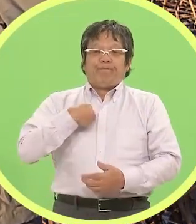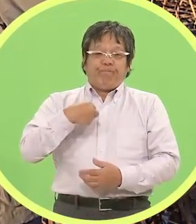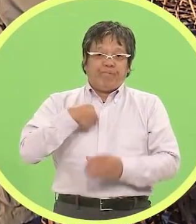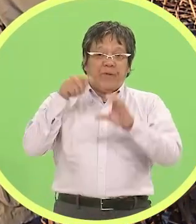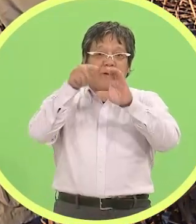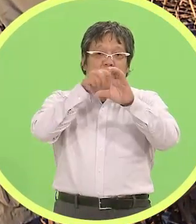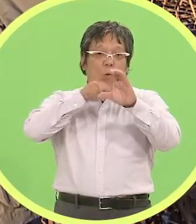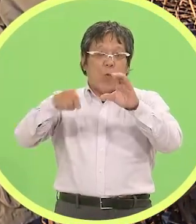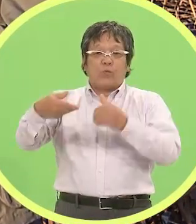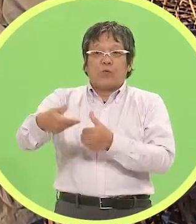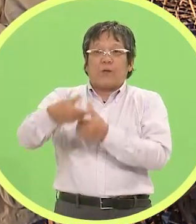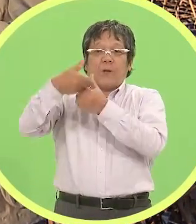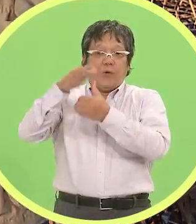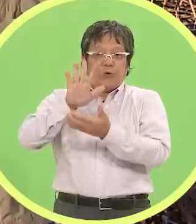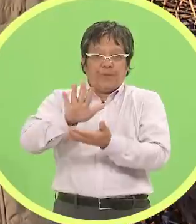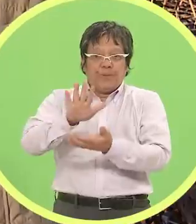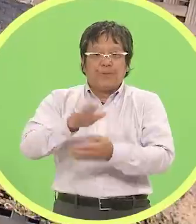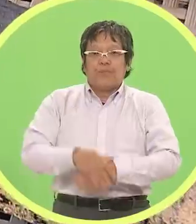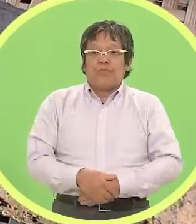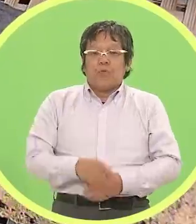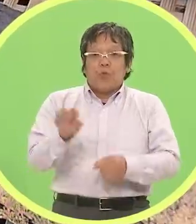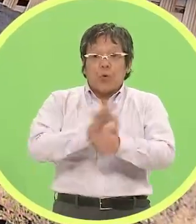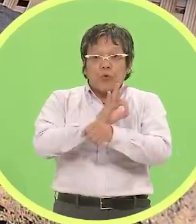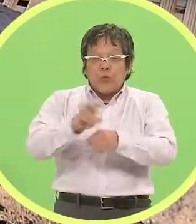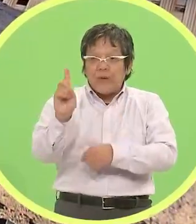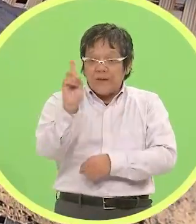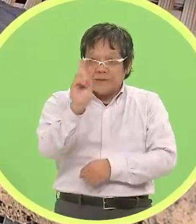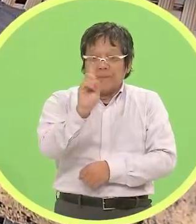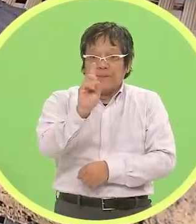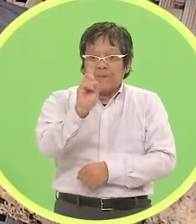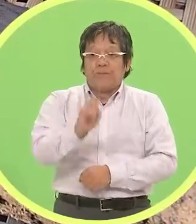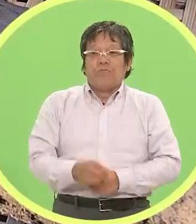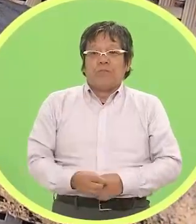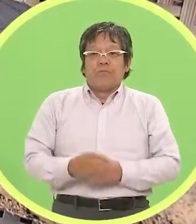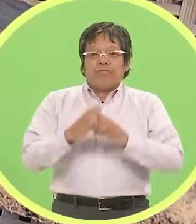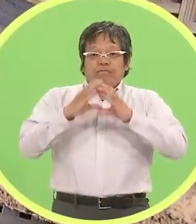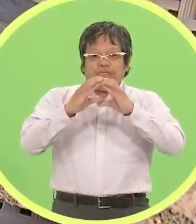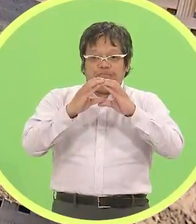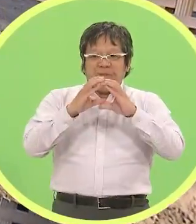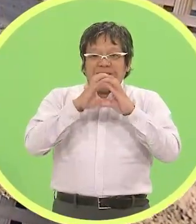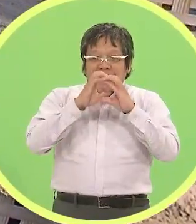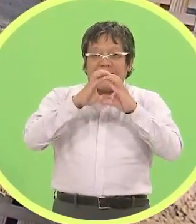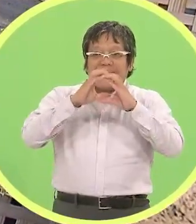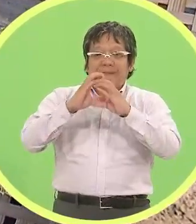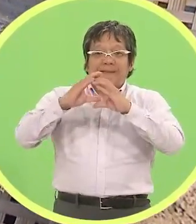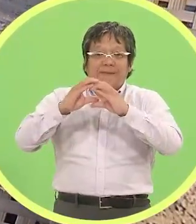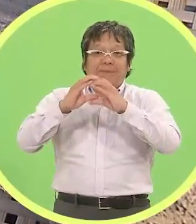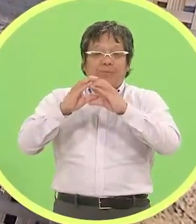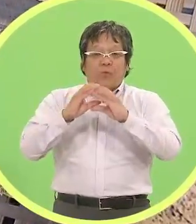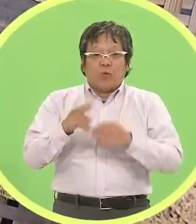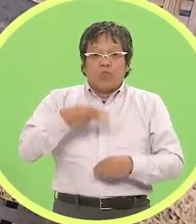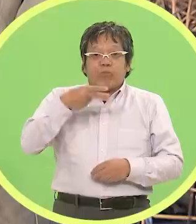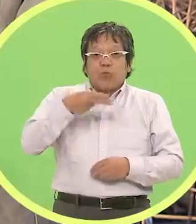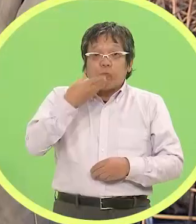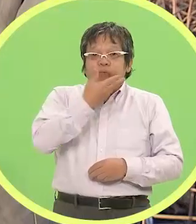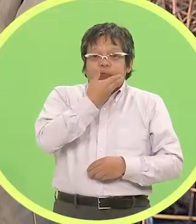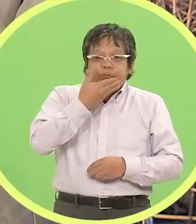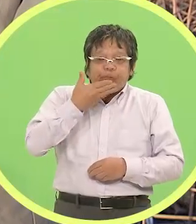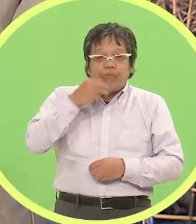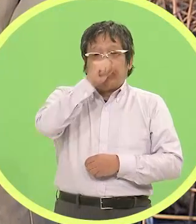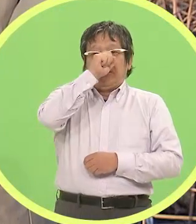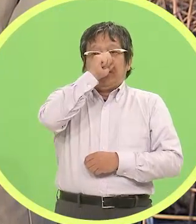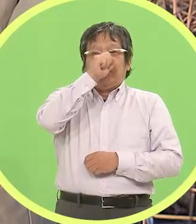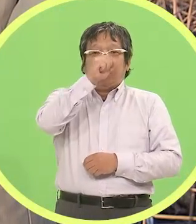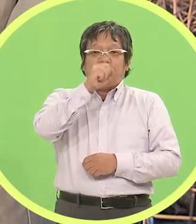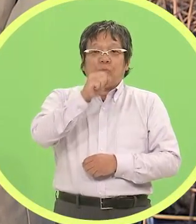国レンコンを育てているんですよ。 へー、どんな特徴があるんですか？ もっちりシャキシャキした食感が特徴です。それ